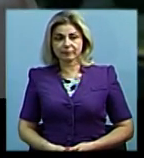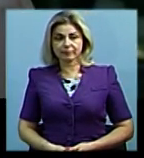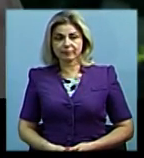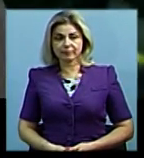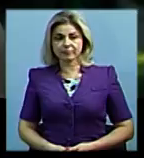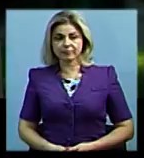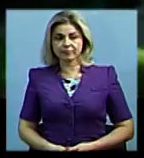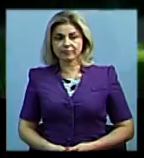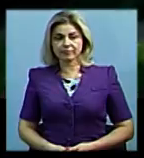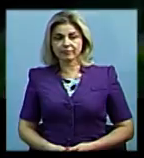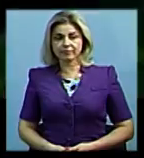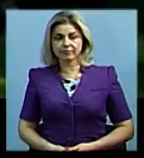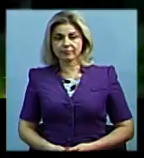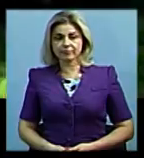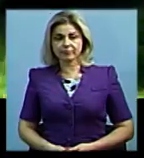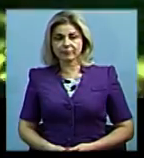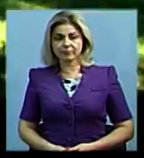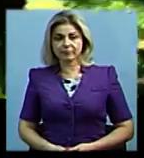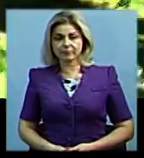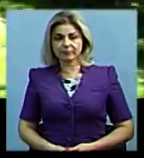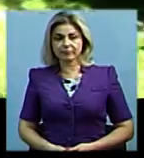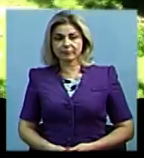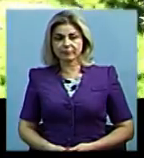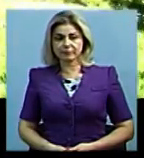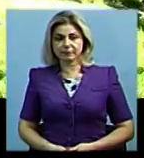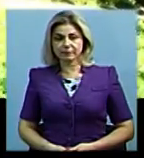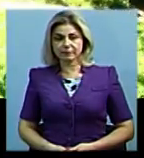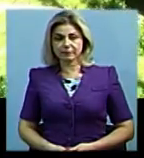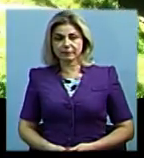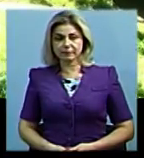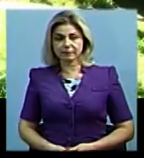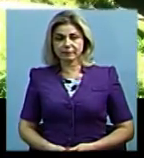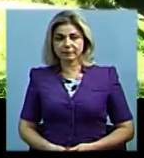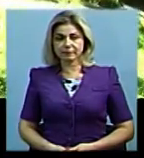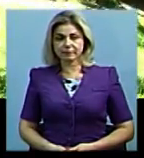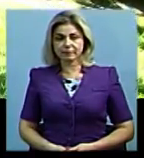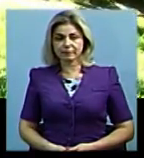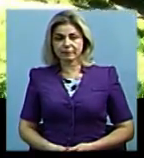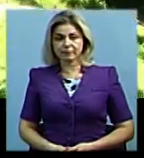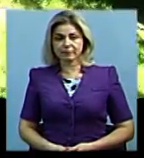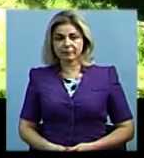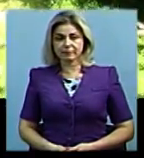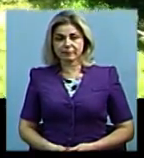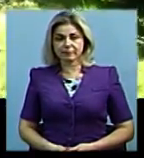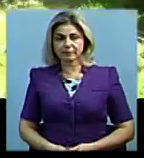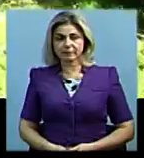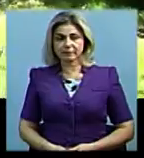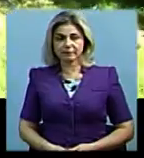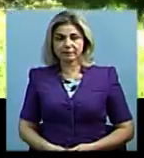Наш клієнт. Засняли ми. Ай-яй-яй. Зараз ми його зробимо заново, тому що він пішов.